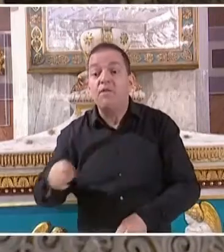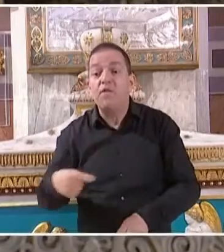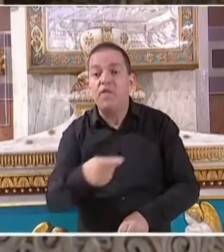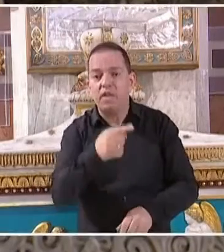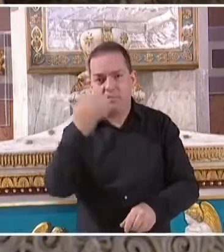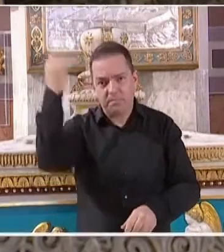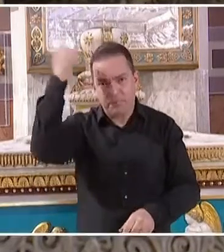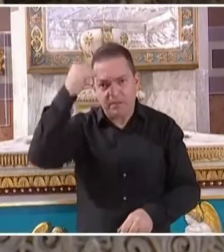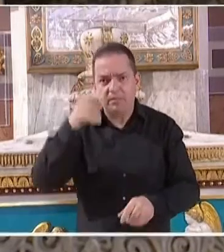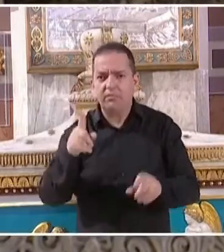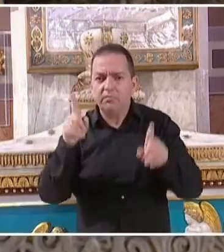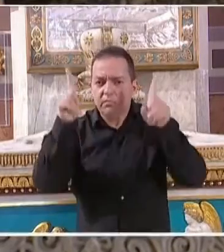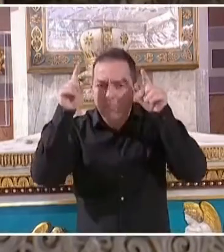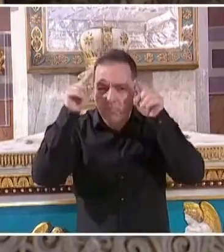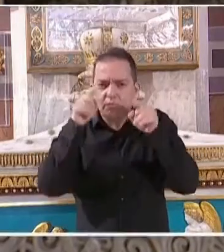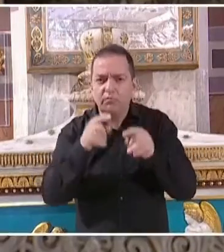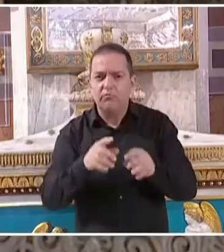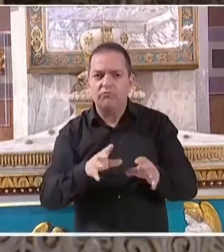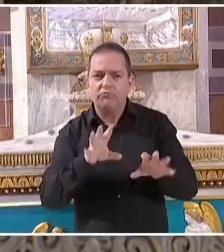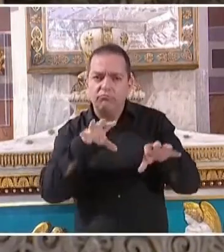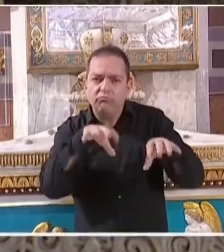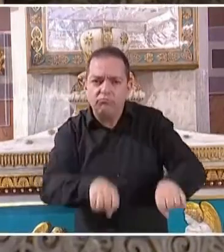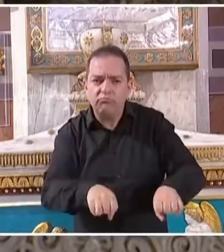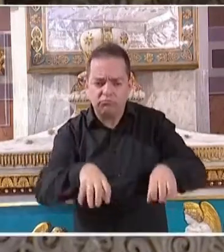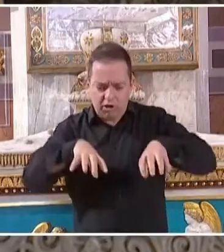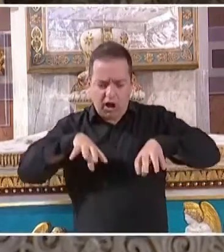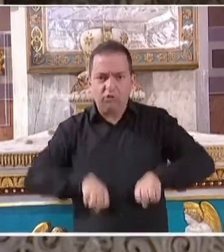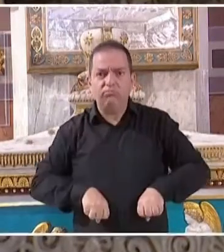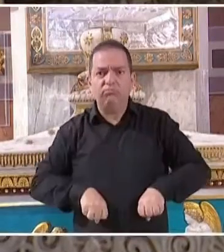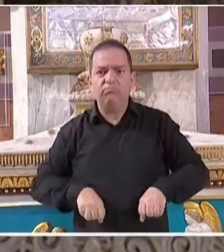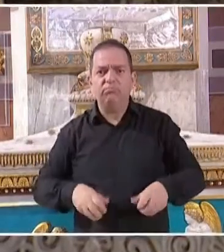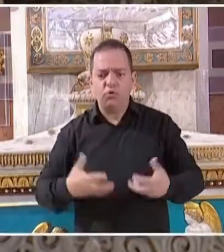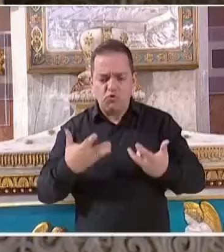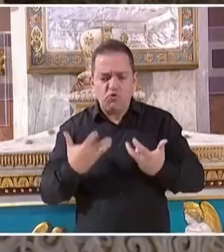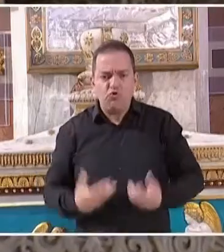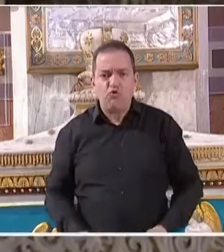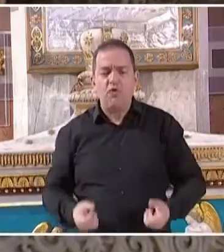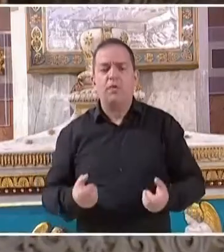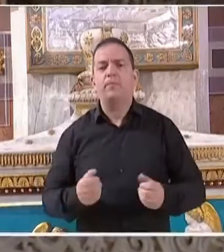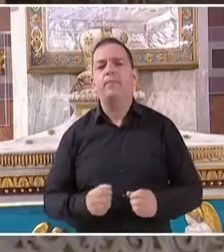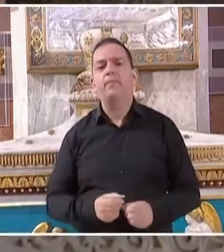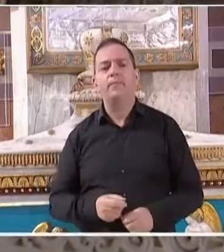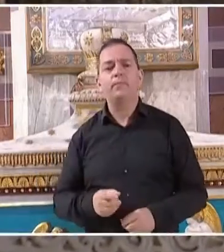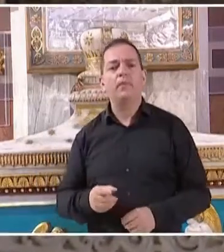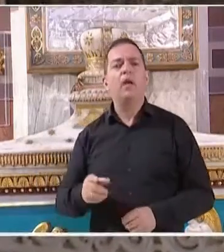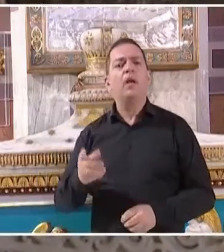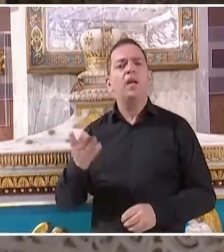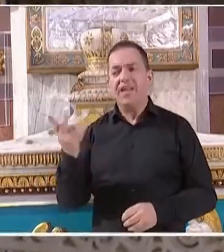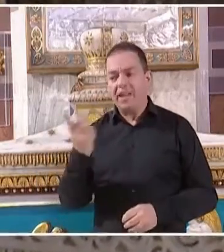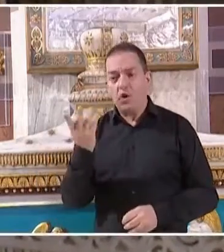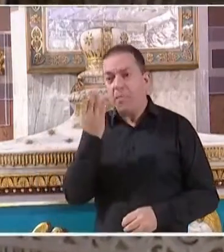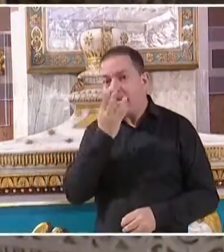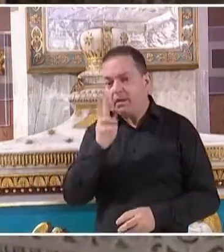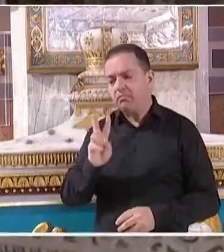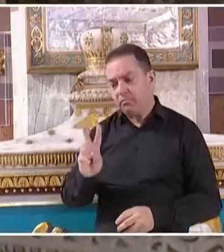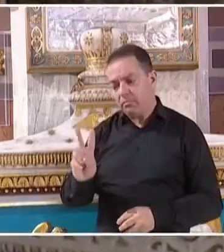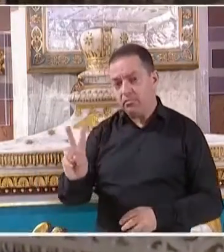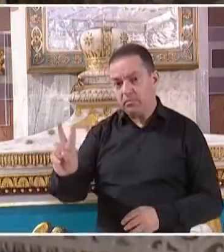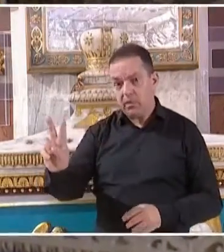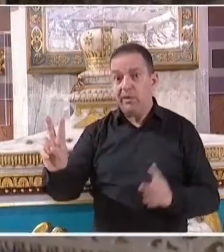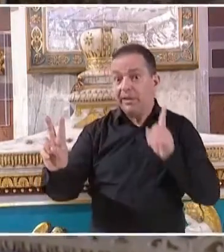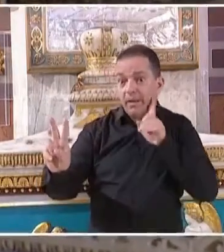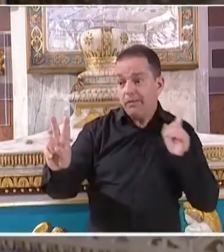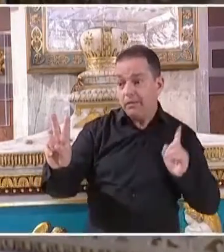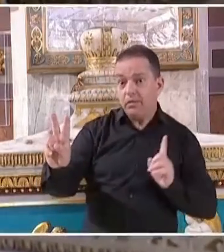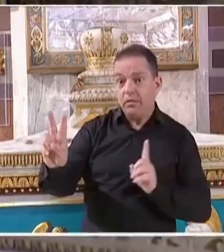Ιερό Κείμενο. Η γυναίκα αυτή ακολουθούσε τους Αποστόλους και